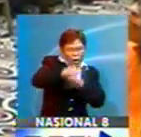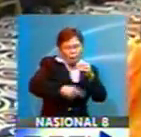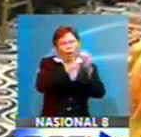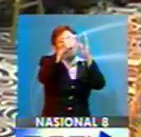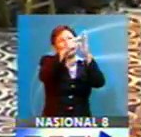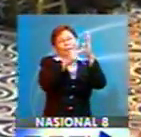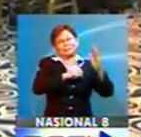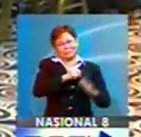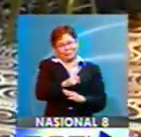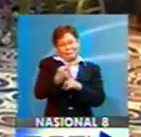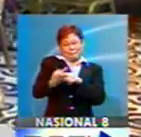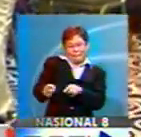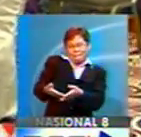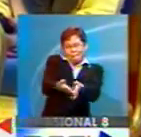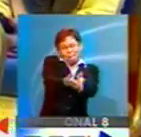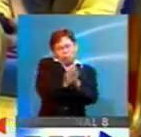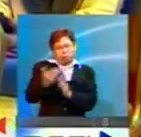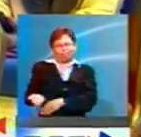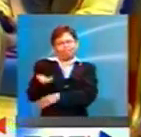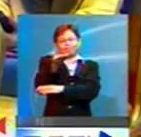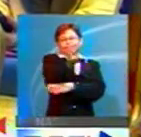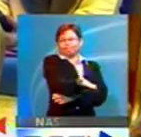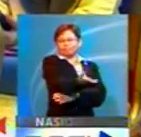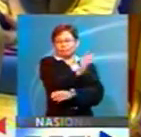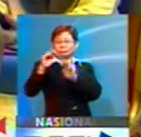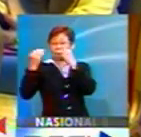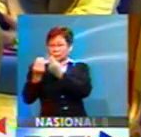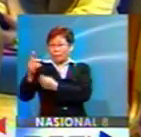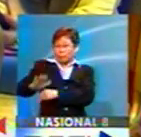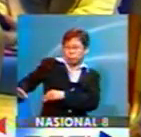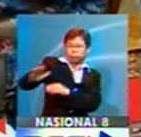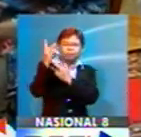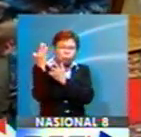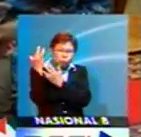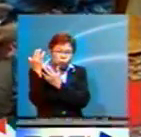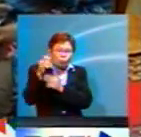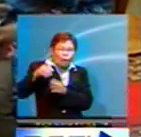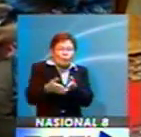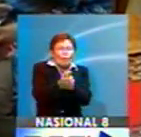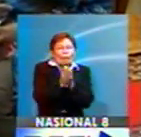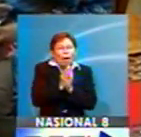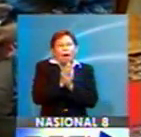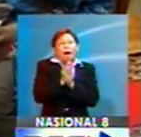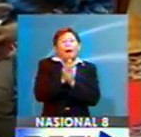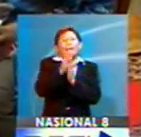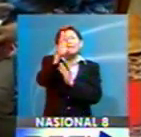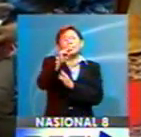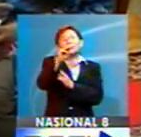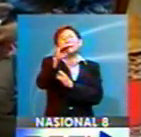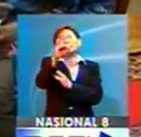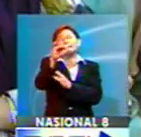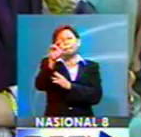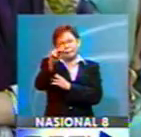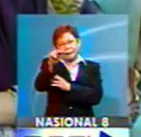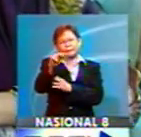syarak. Bagaimanapun, permohonan sudah dikemukakan dan masyarakat perlu menunggu keputusan rayuan oleh Majlis Agama Islam Negeri Sembilan